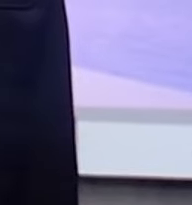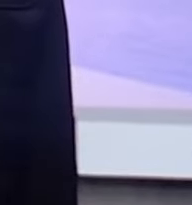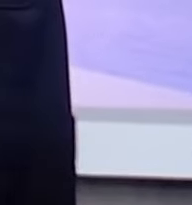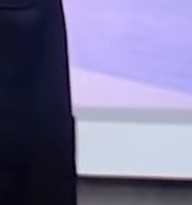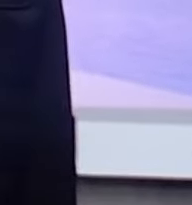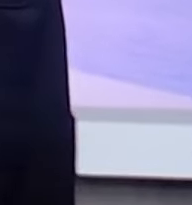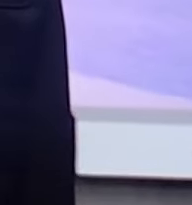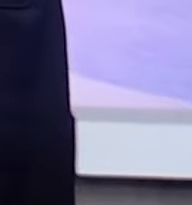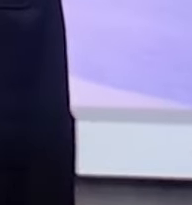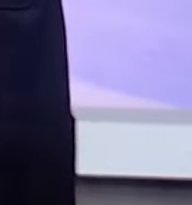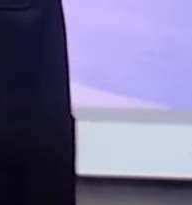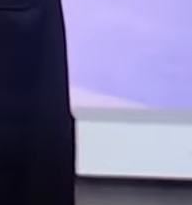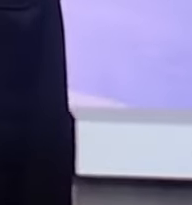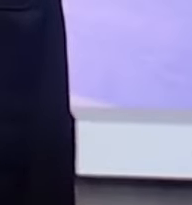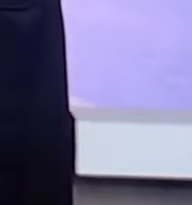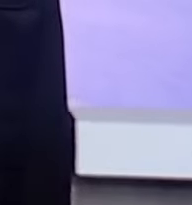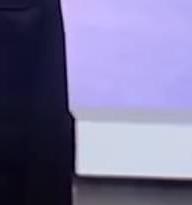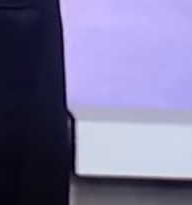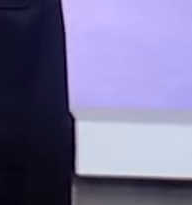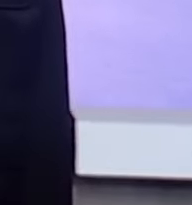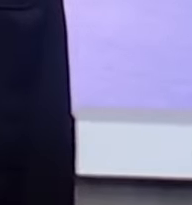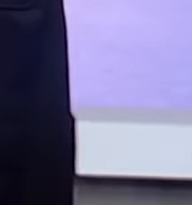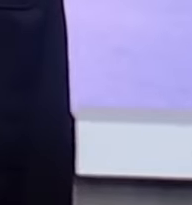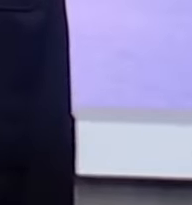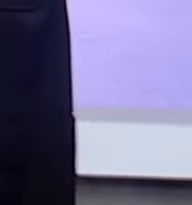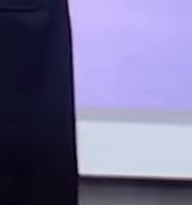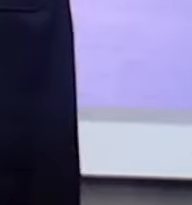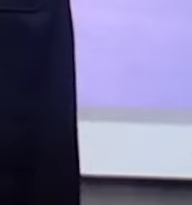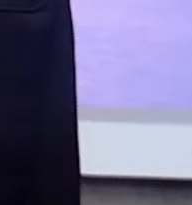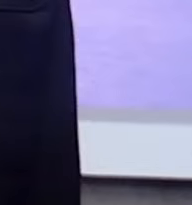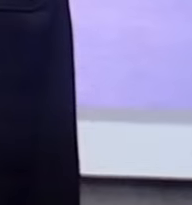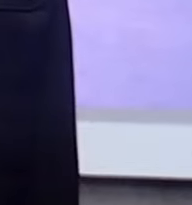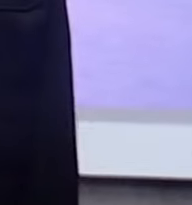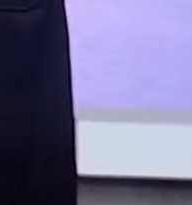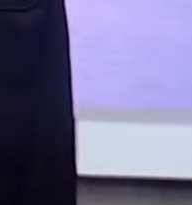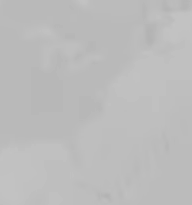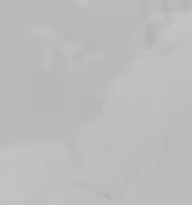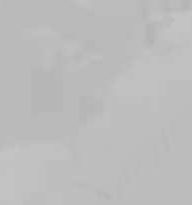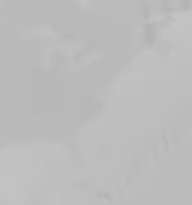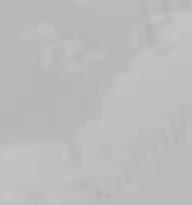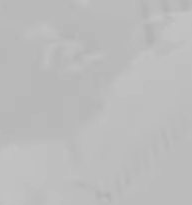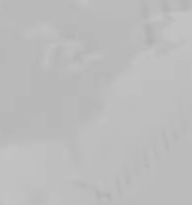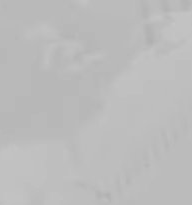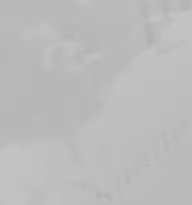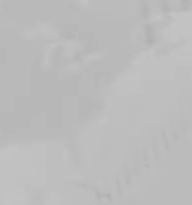samahan niyo kami sa GMA Pinoy TV at sa www.gmanews.tv.